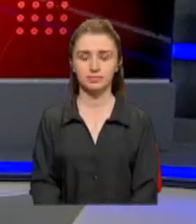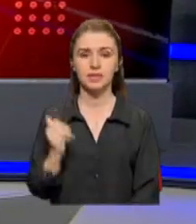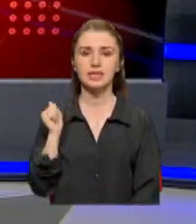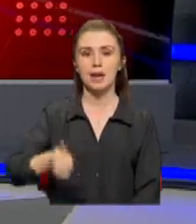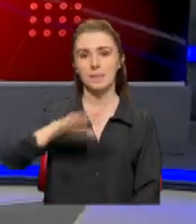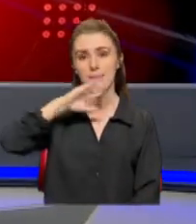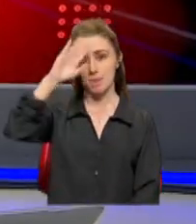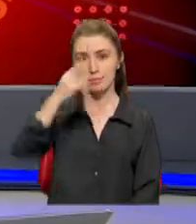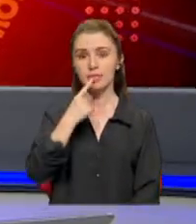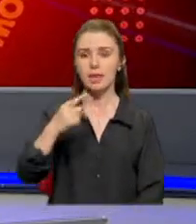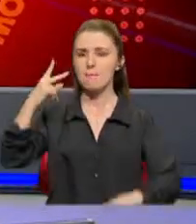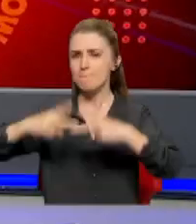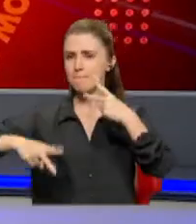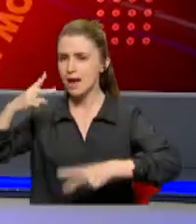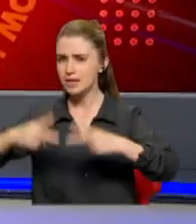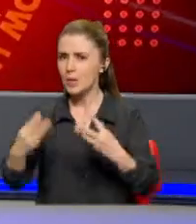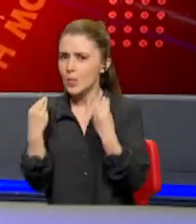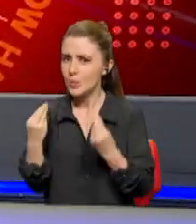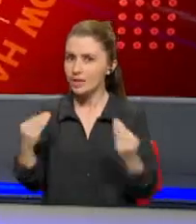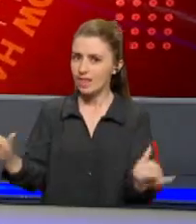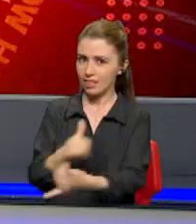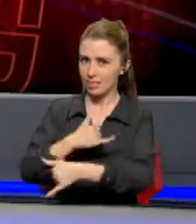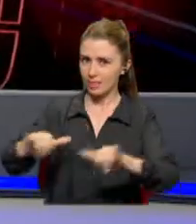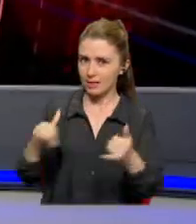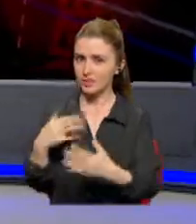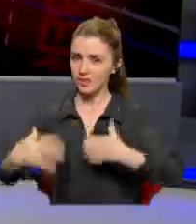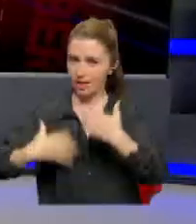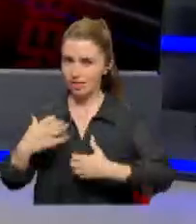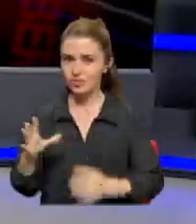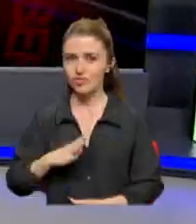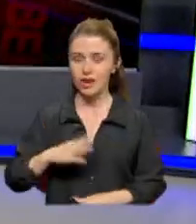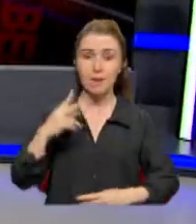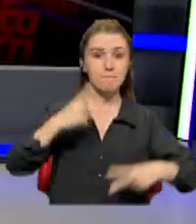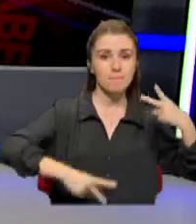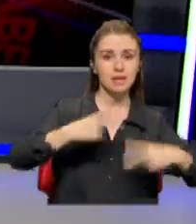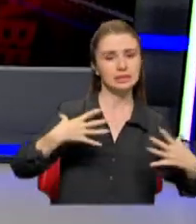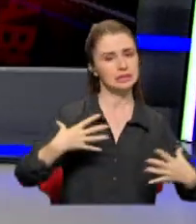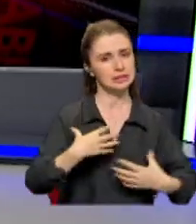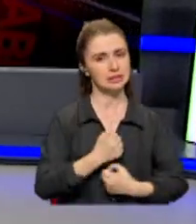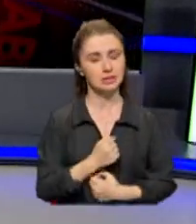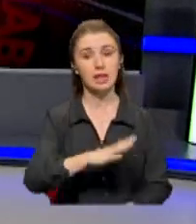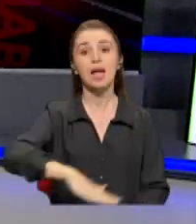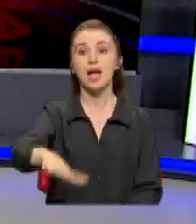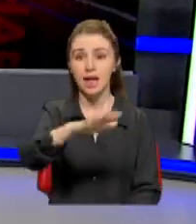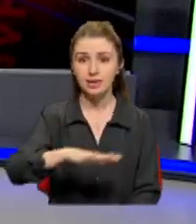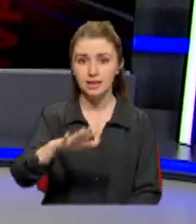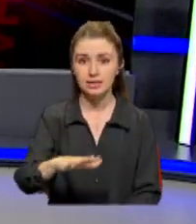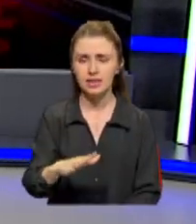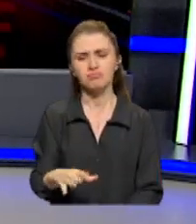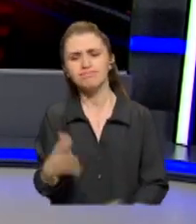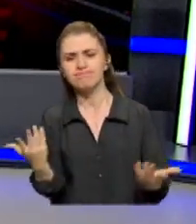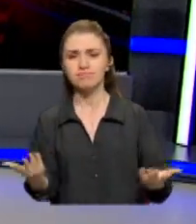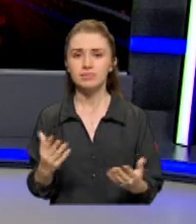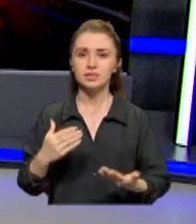yarın bayram dedik ya, kimisini tatlı bir telaş aldı, kimisi dertlendi ama herkes bir